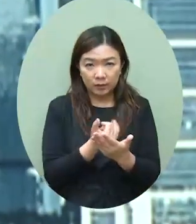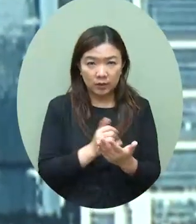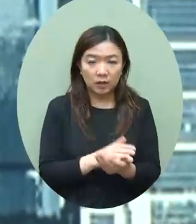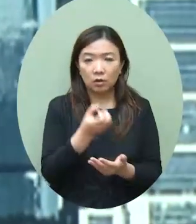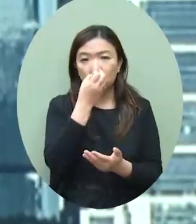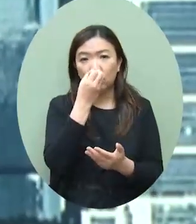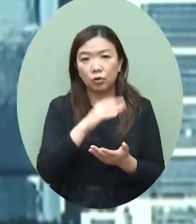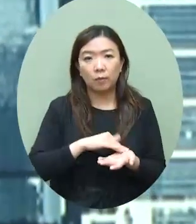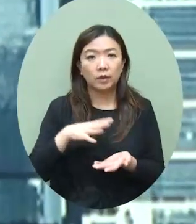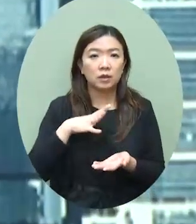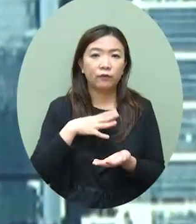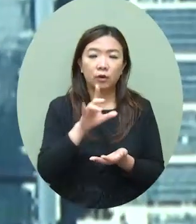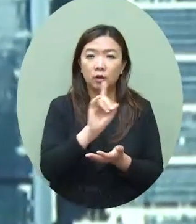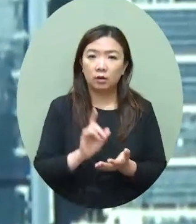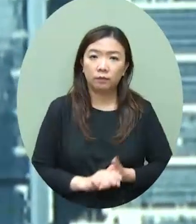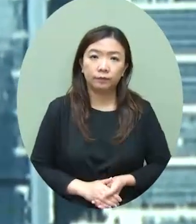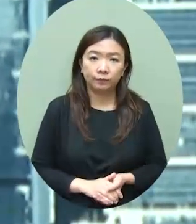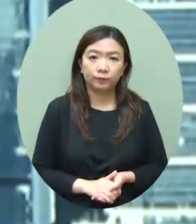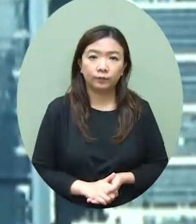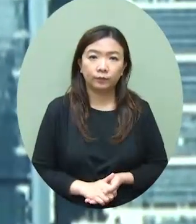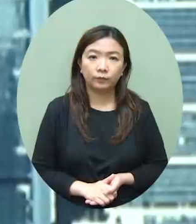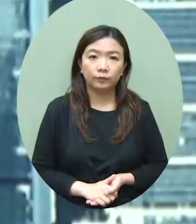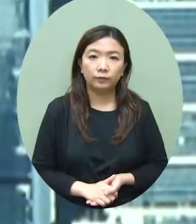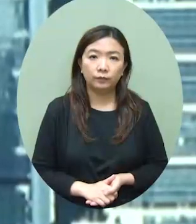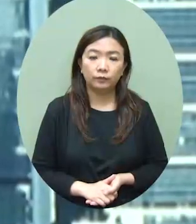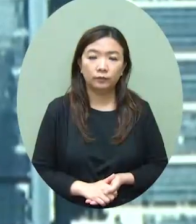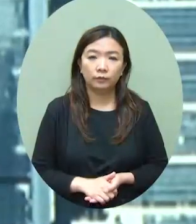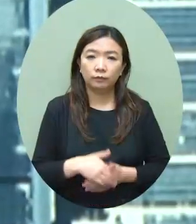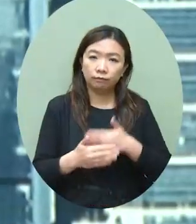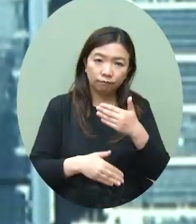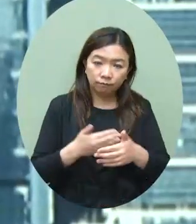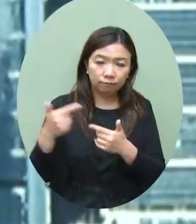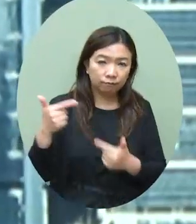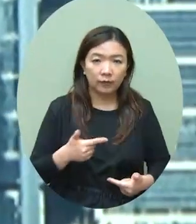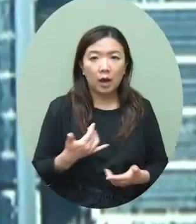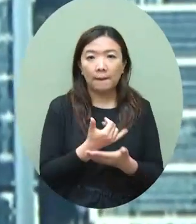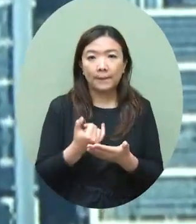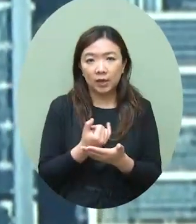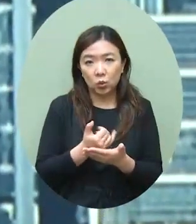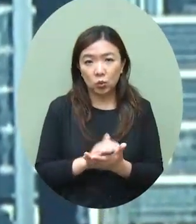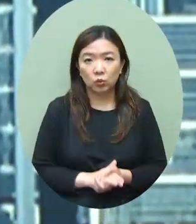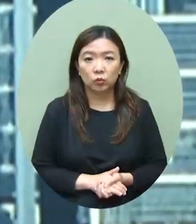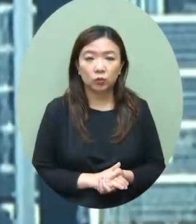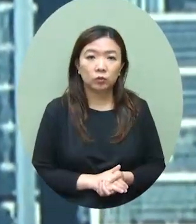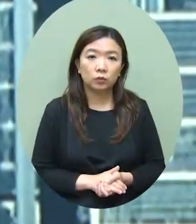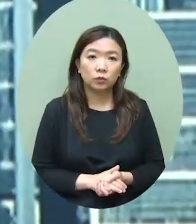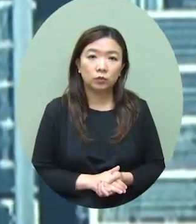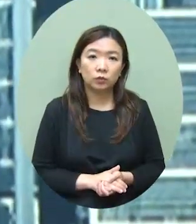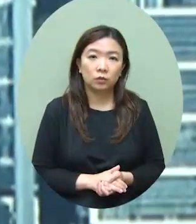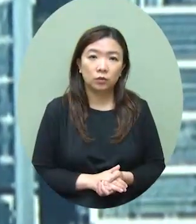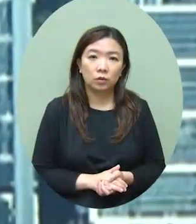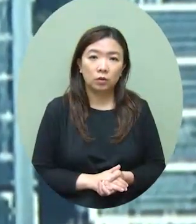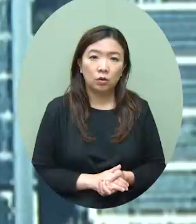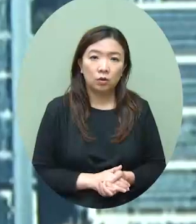香港嘅疫情啦，亦都要不停咁去評估究竟喺每一個階